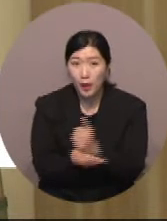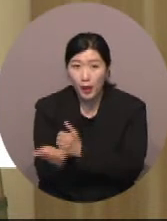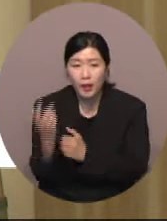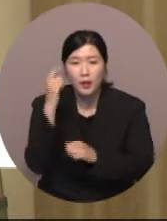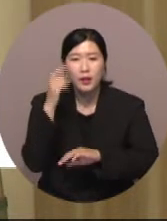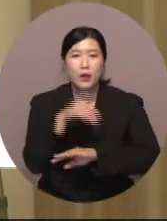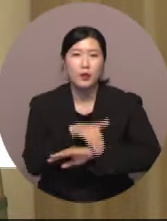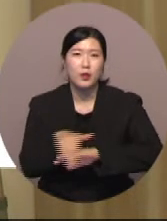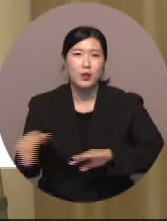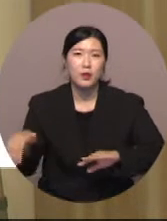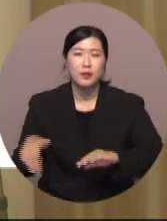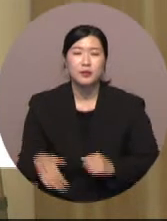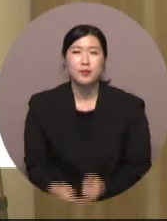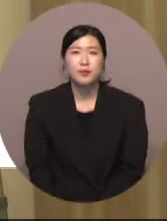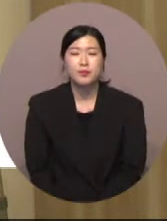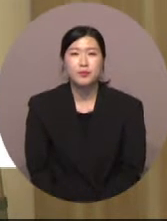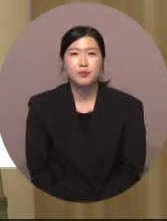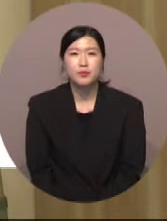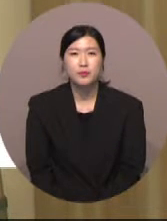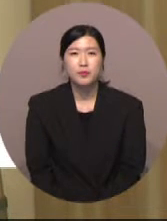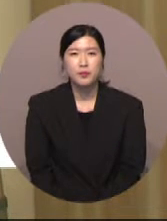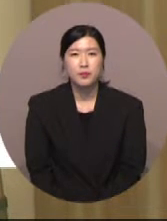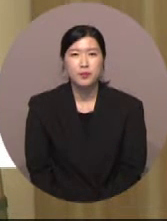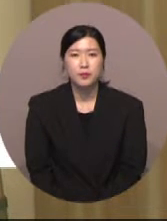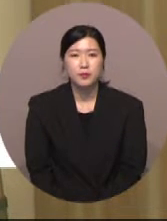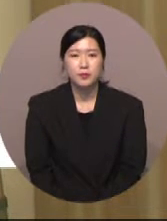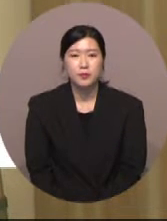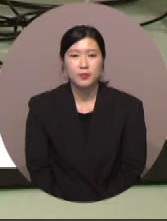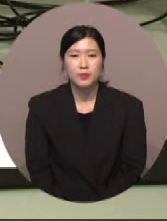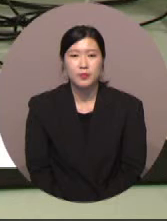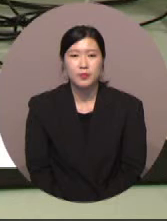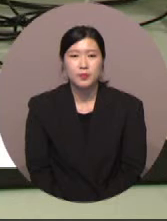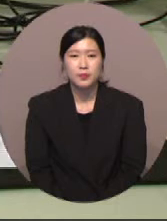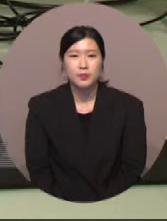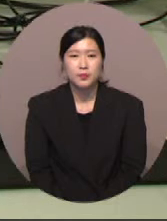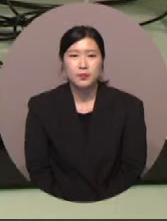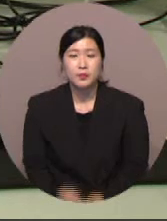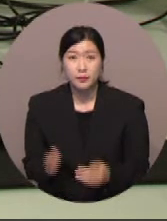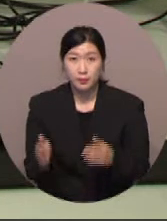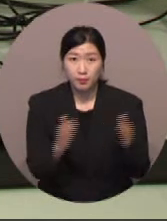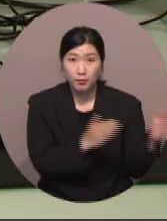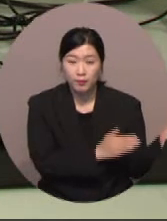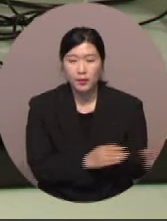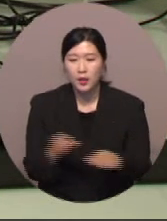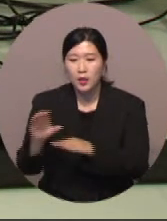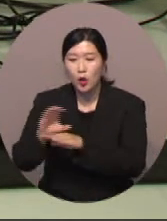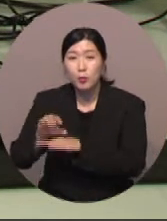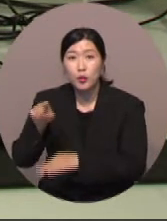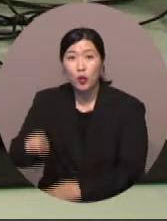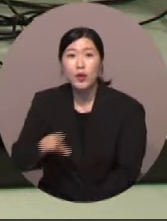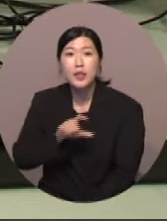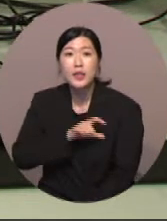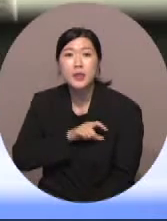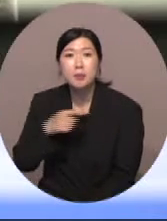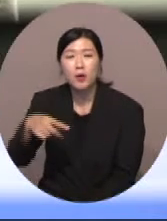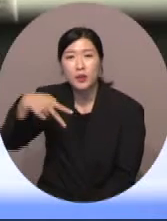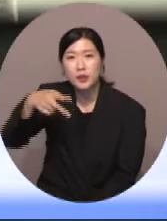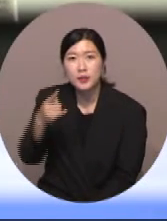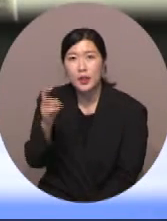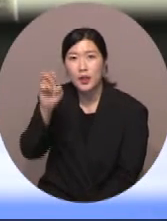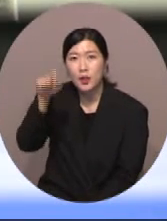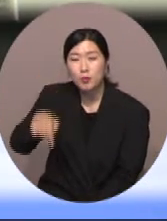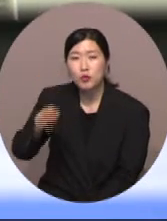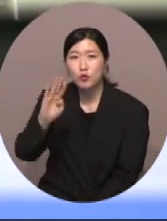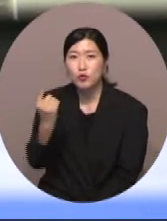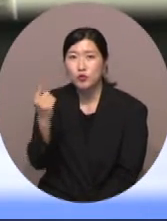많은 인원들에게 그 재활 서비스를 제공할 예정입니다. 사람 없이 컴퓨터만 놓인 자리에